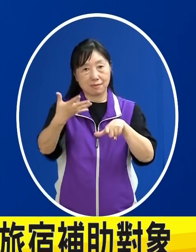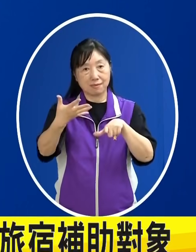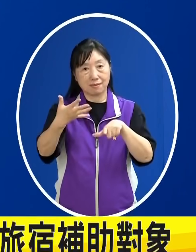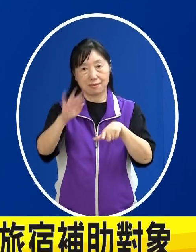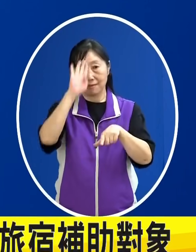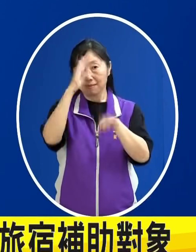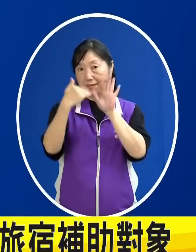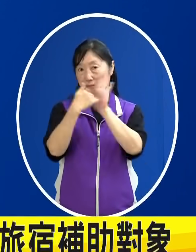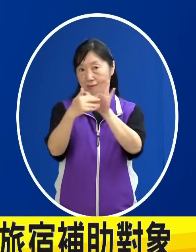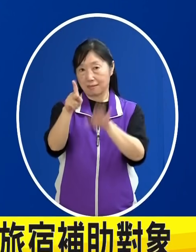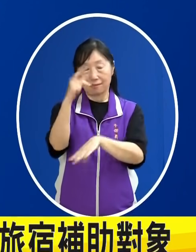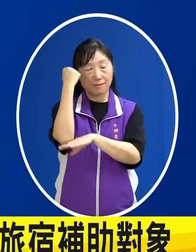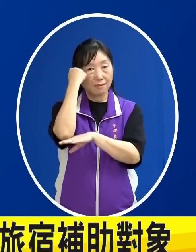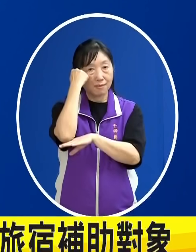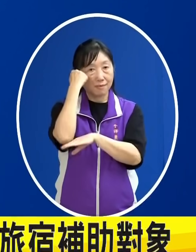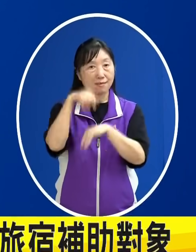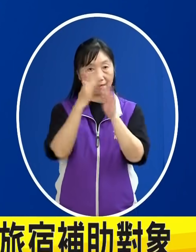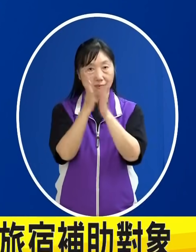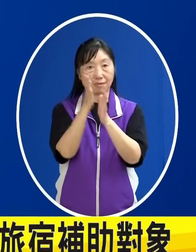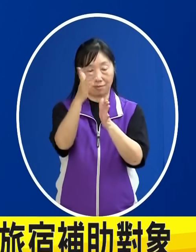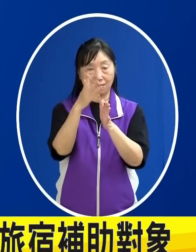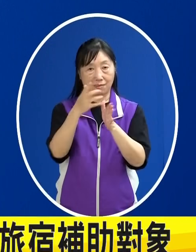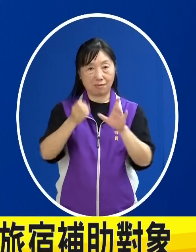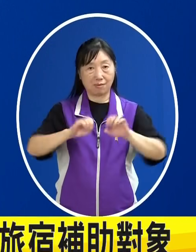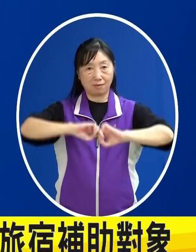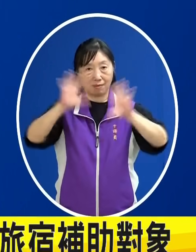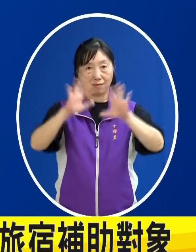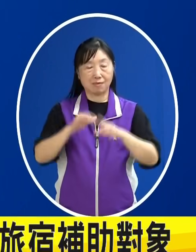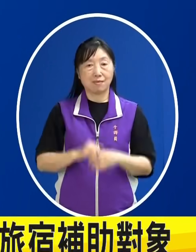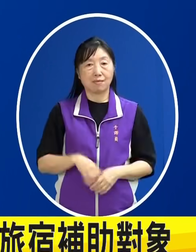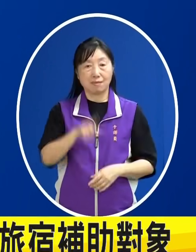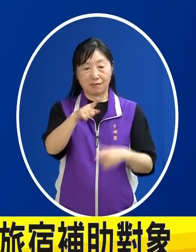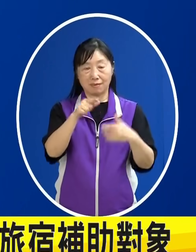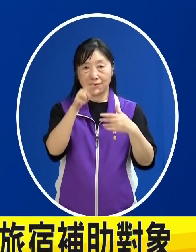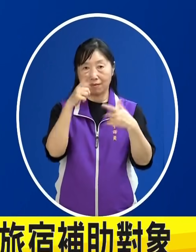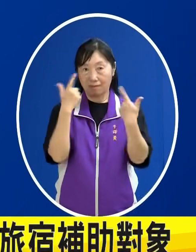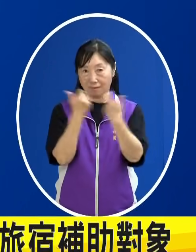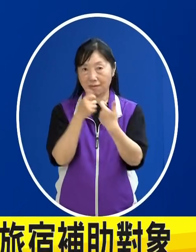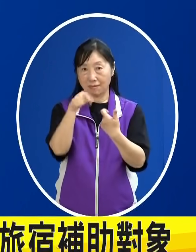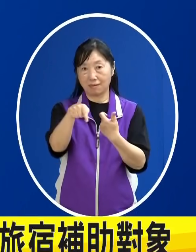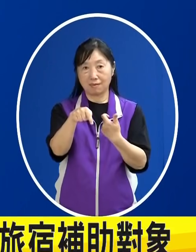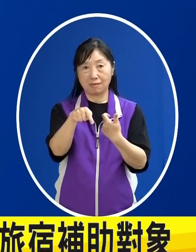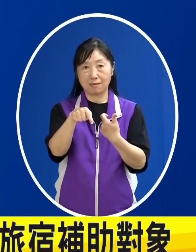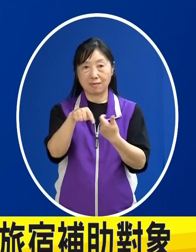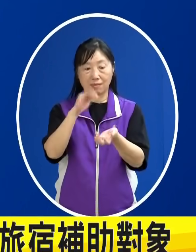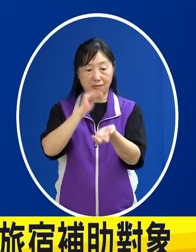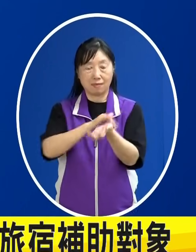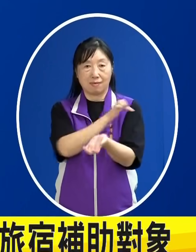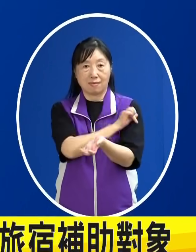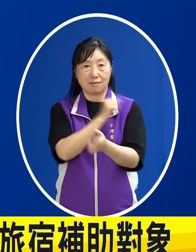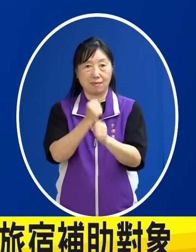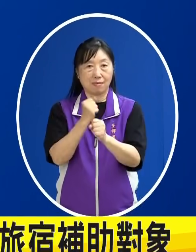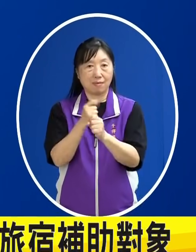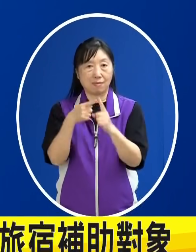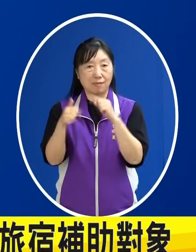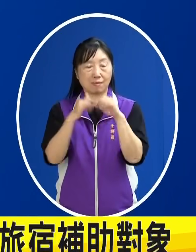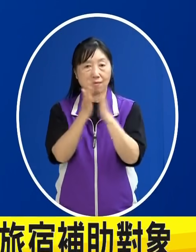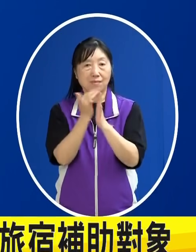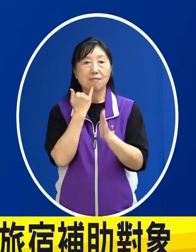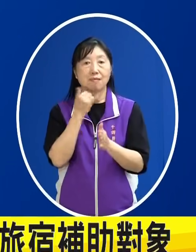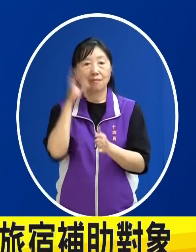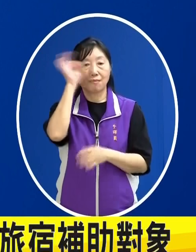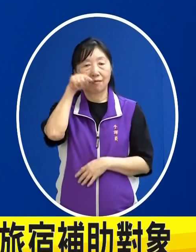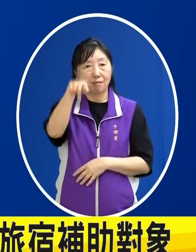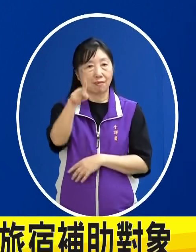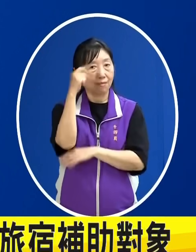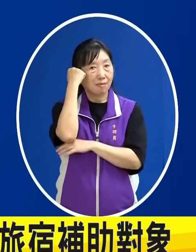宿，就是挺医护活动的专区，那符合资格的医师人员可以进洽旅宿